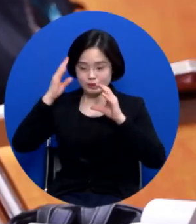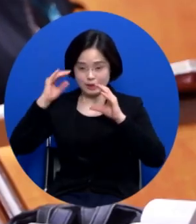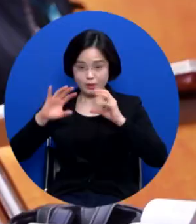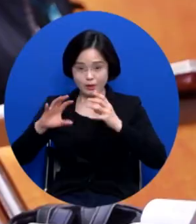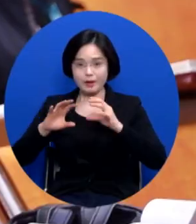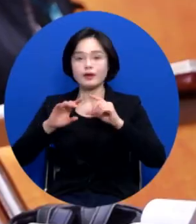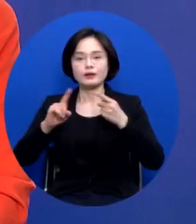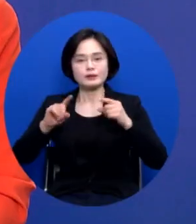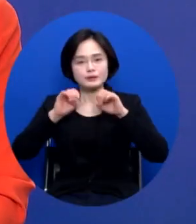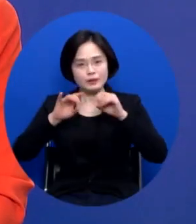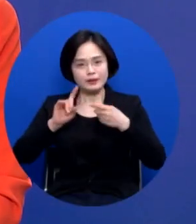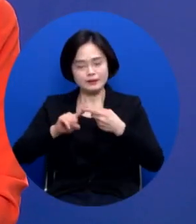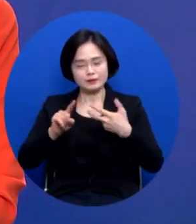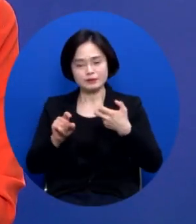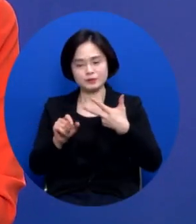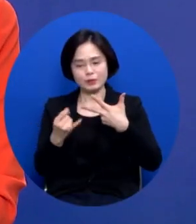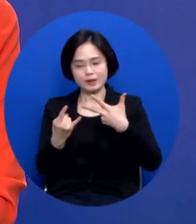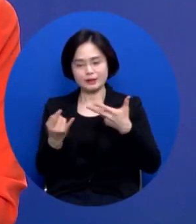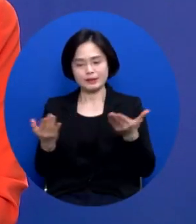논의했습니다.